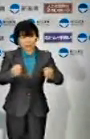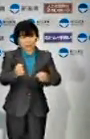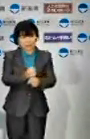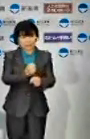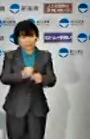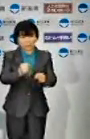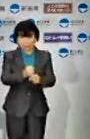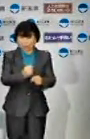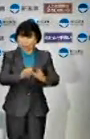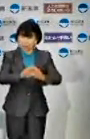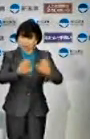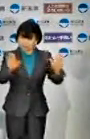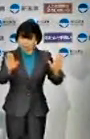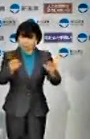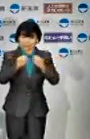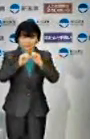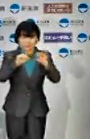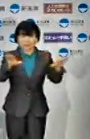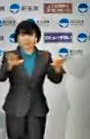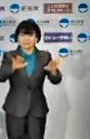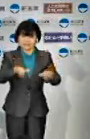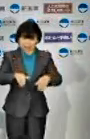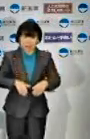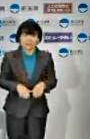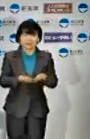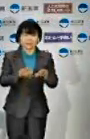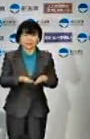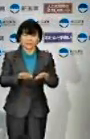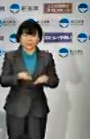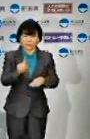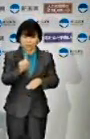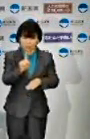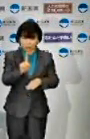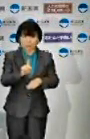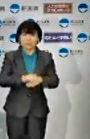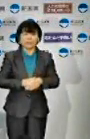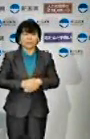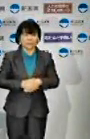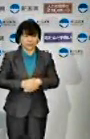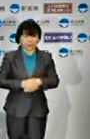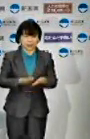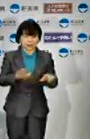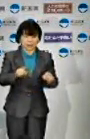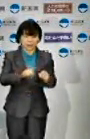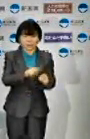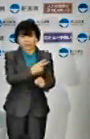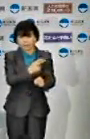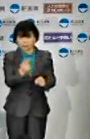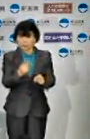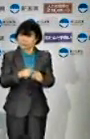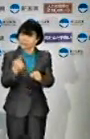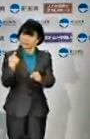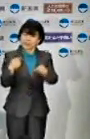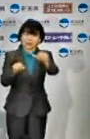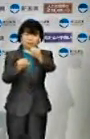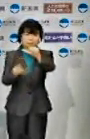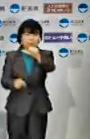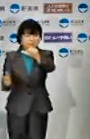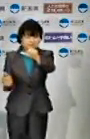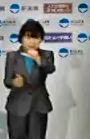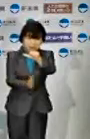アナウンスしたと思いますけれども、実は今日はですね、すでに今年度昨年の5月からです